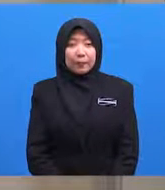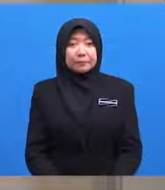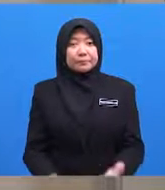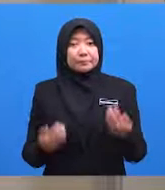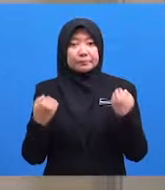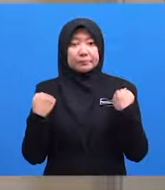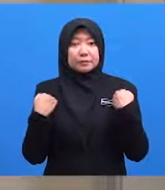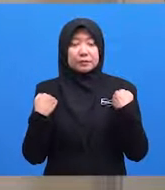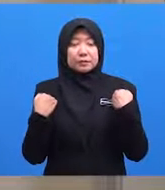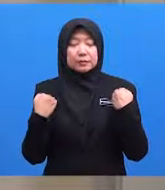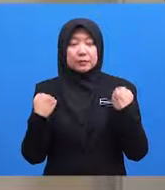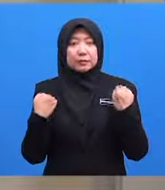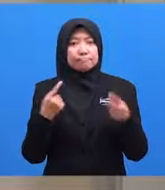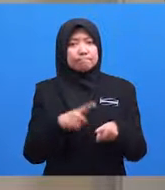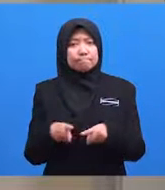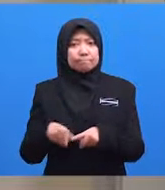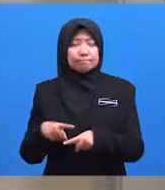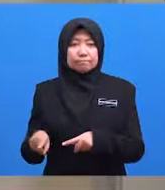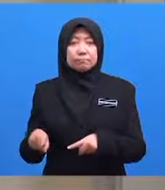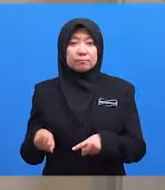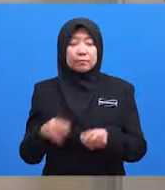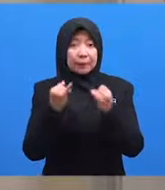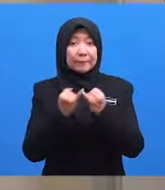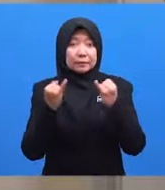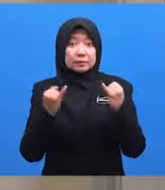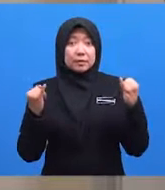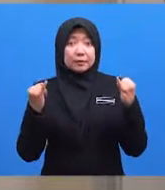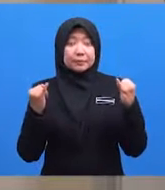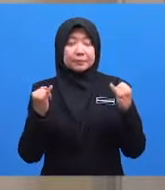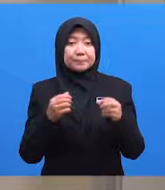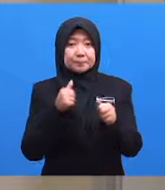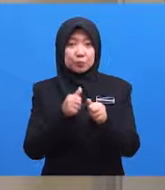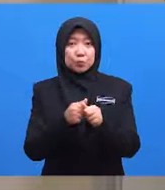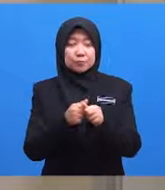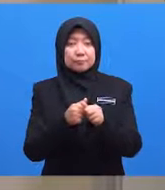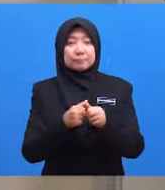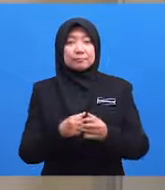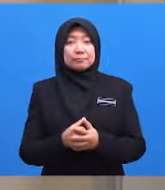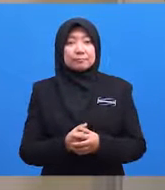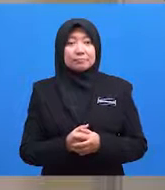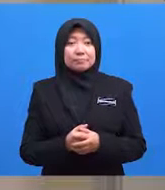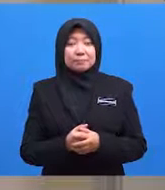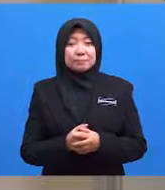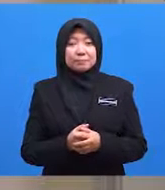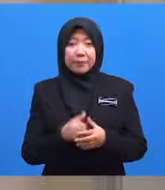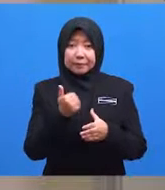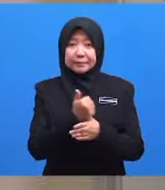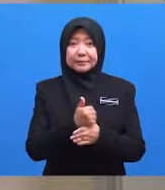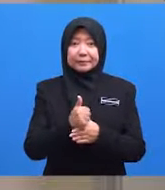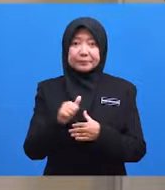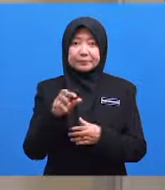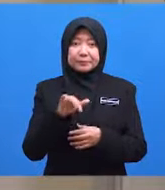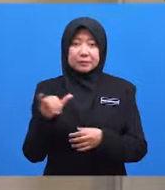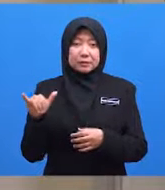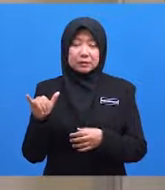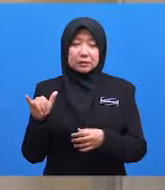Terdapat pelbagai variasi pasta yang boleh dikelaskan mengikut jenisnya. Antaranya,